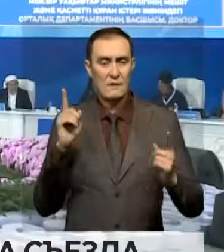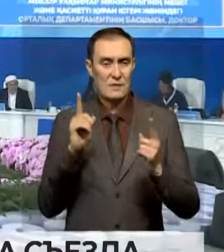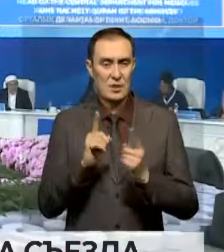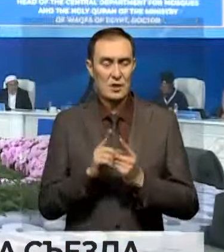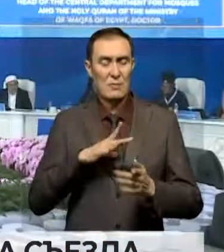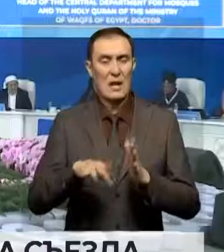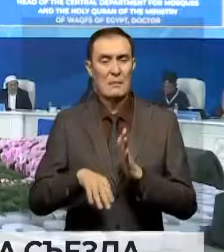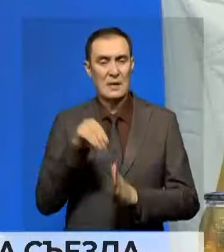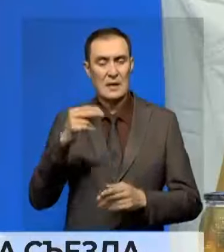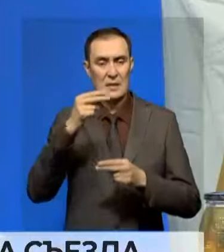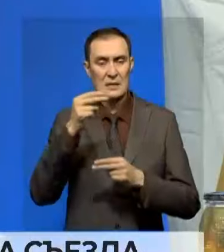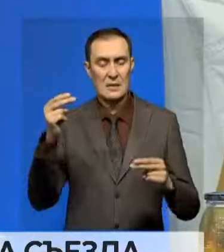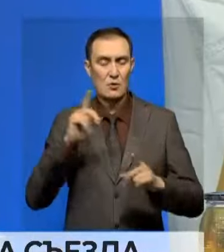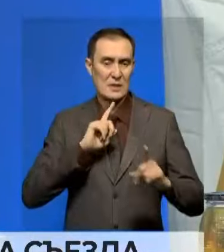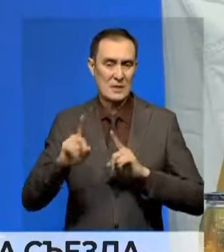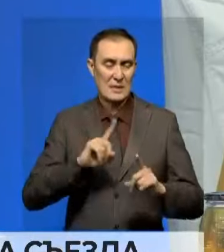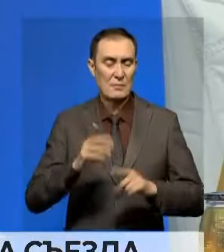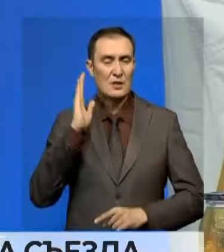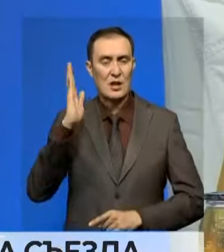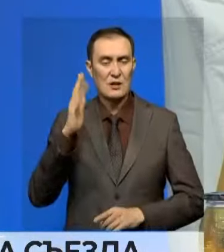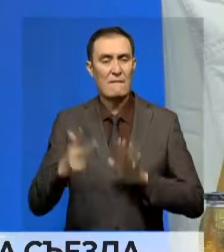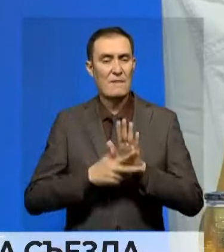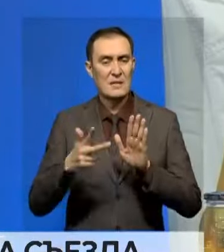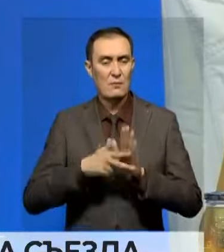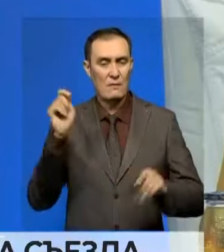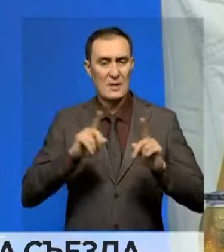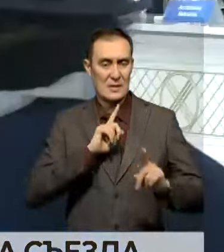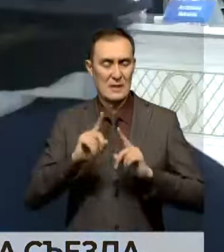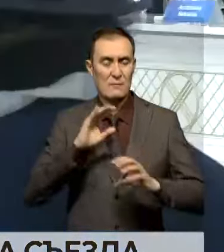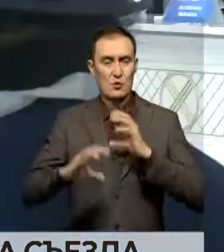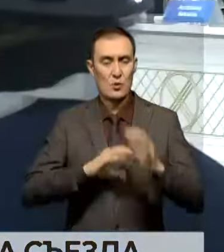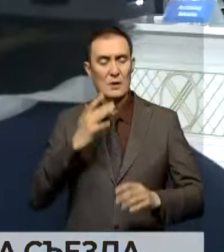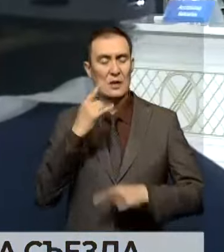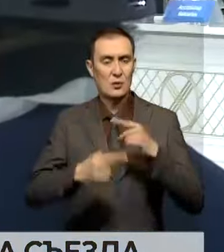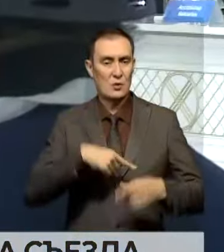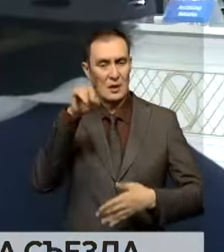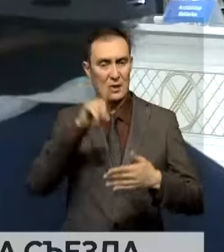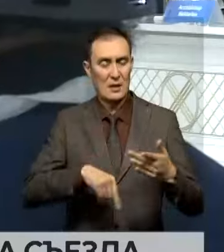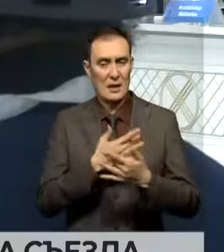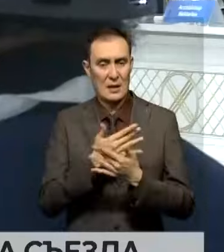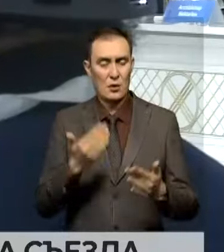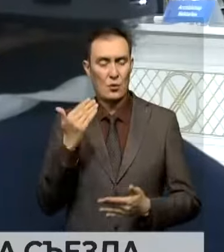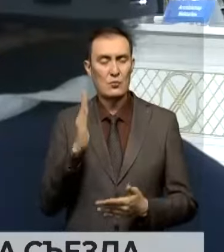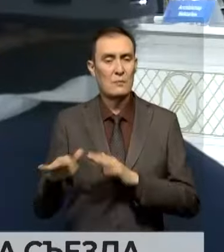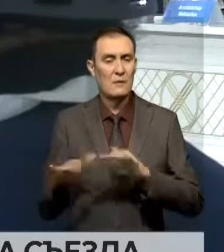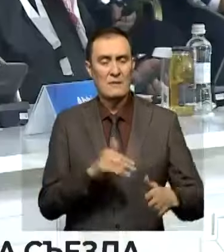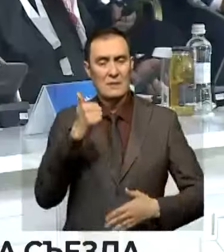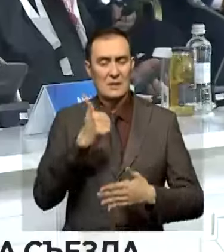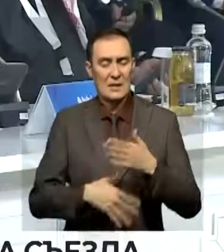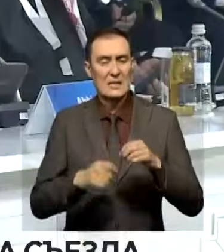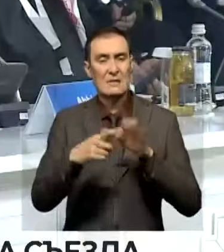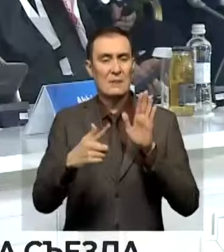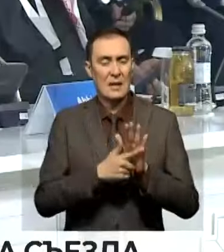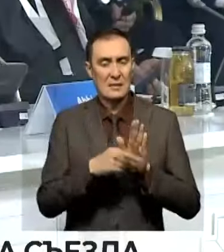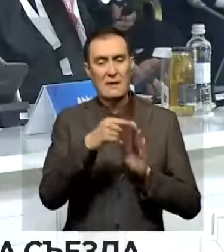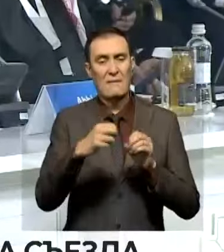встречи определили темы панельных сессий предстоящего 8-го съезда лидеров мировых и традиционных религий. Он пройдет в столице